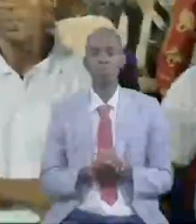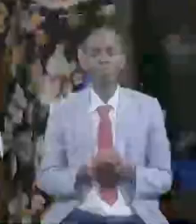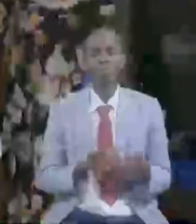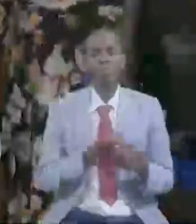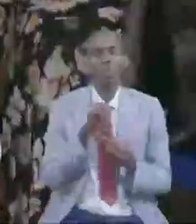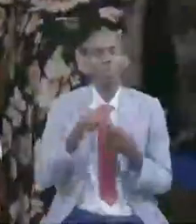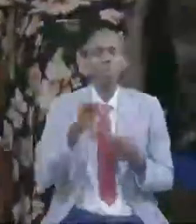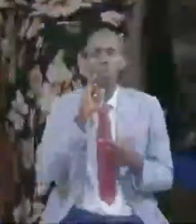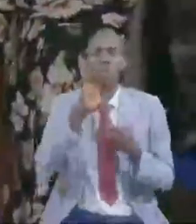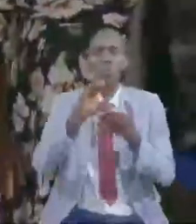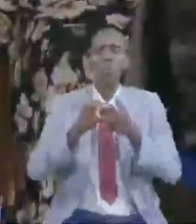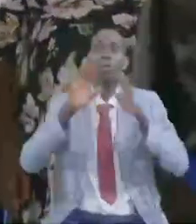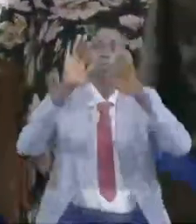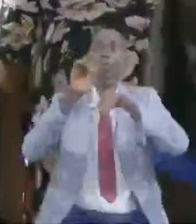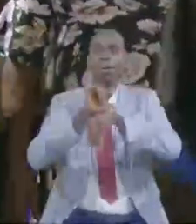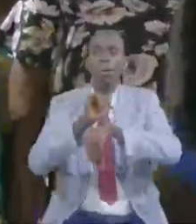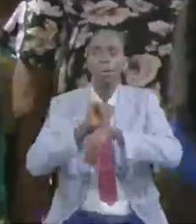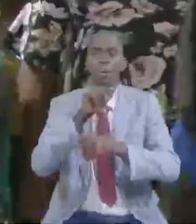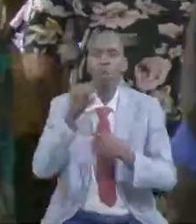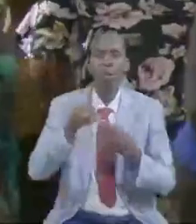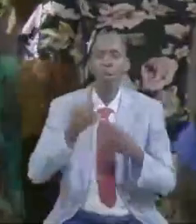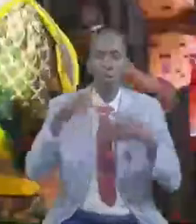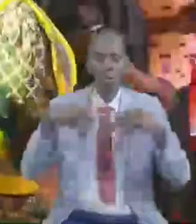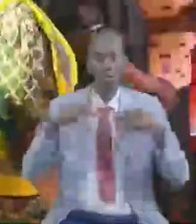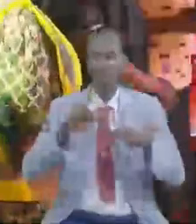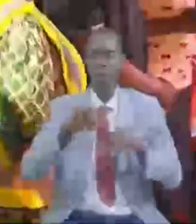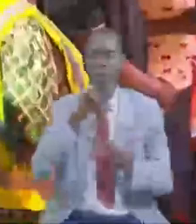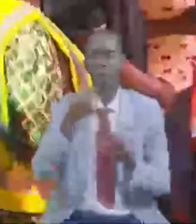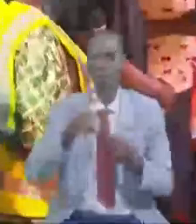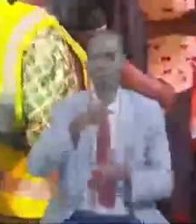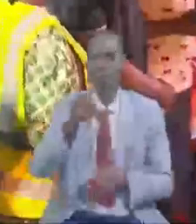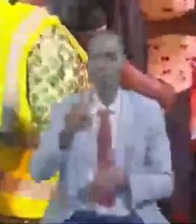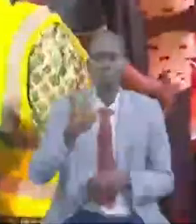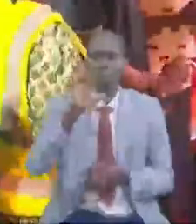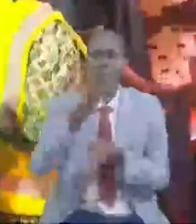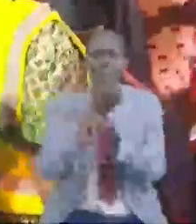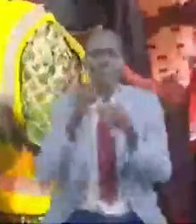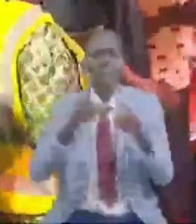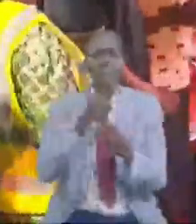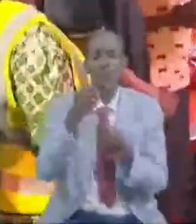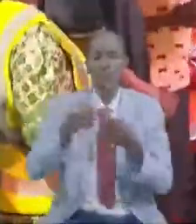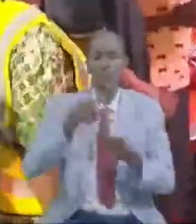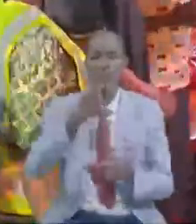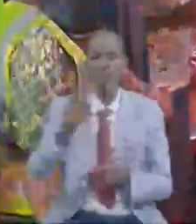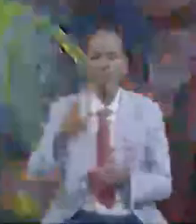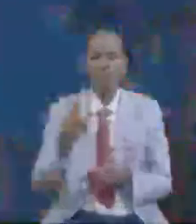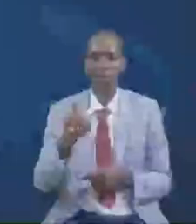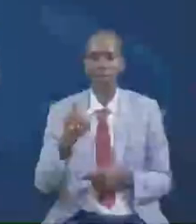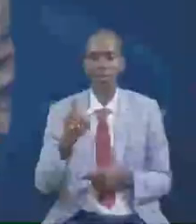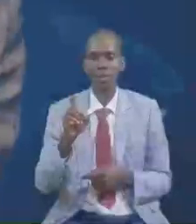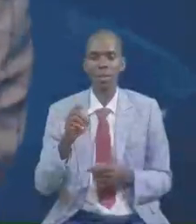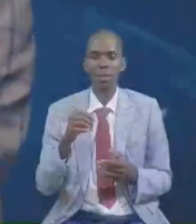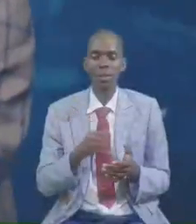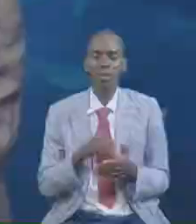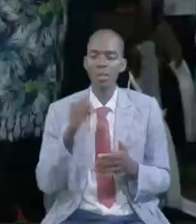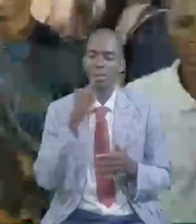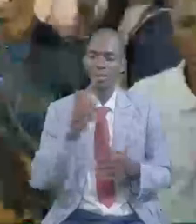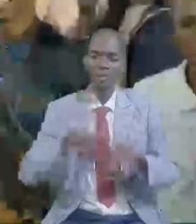Ton miracle, c'est pour quand? Ta guérison, c'est pour quand? Ta délivrance, c'est pour quand? Ça